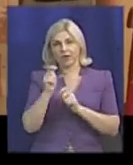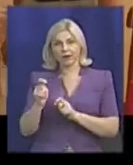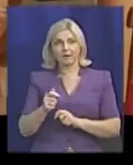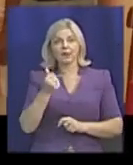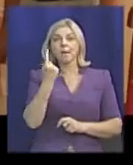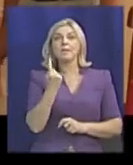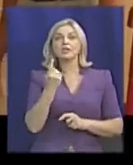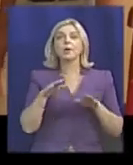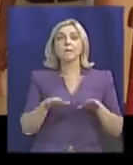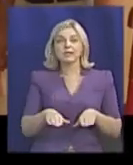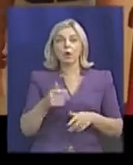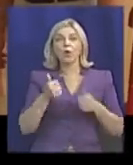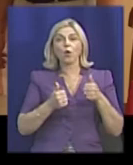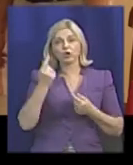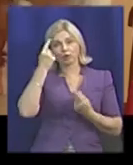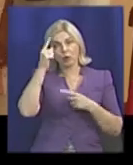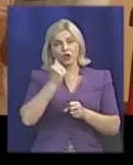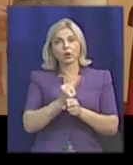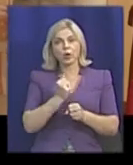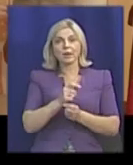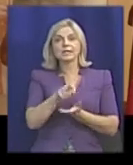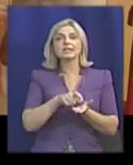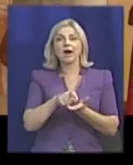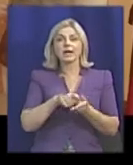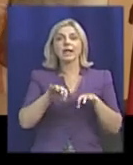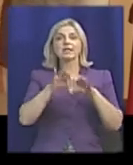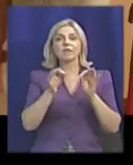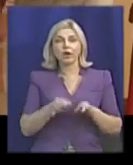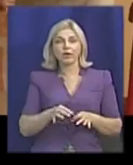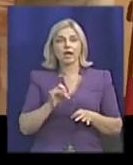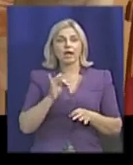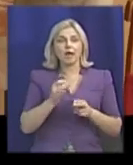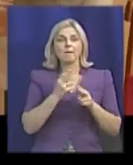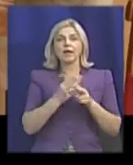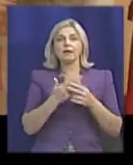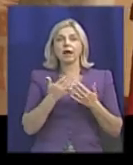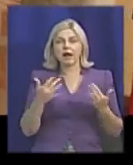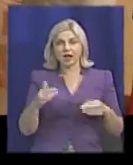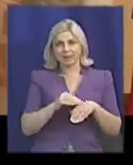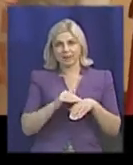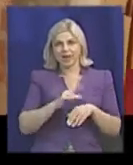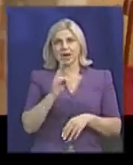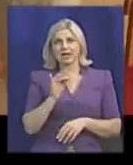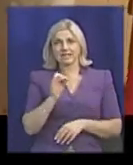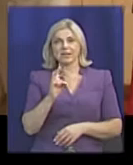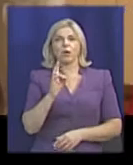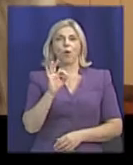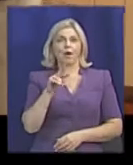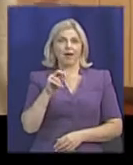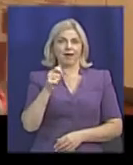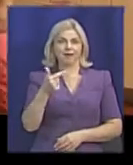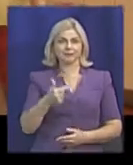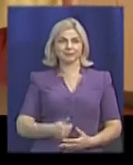місце в конкурсі творчих робіт «Зварювання мистецтва, якому підкладні метали» – Христів Олег.